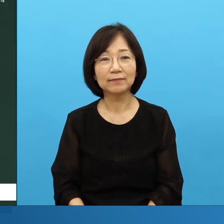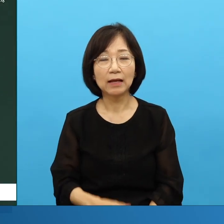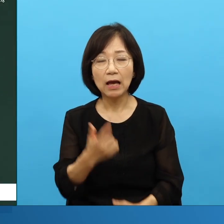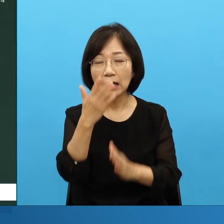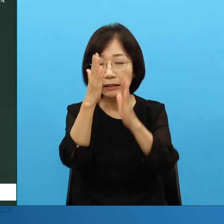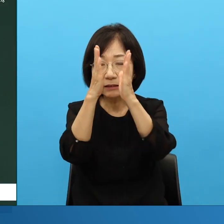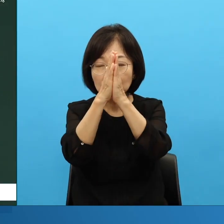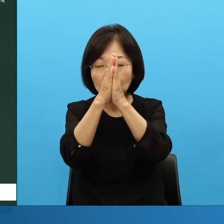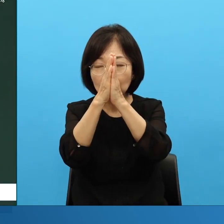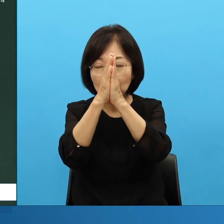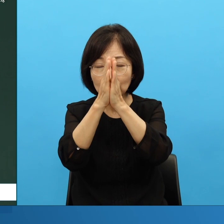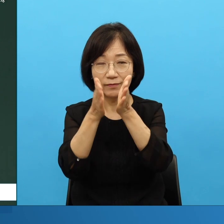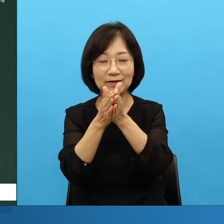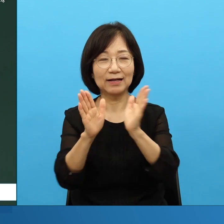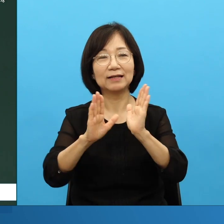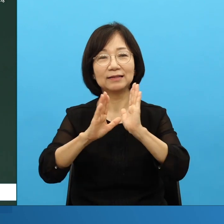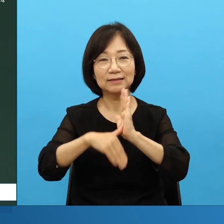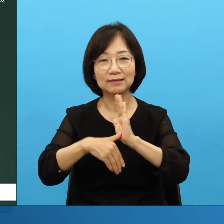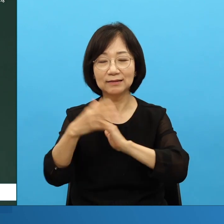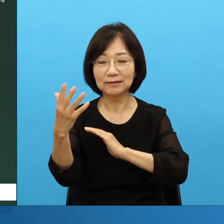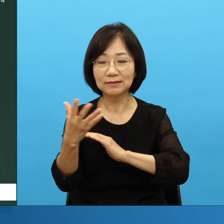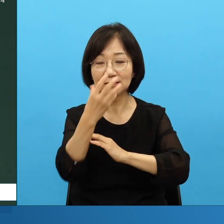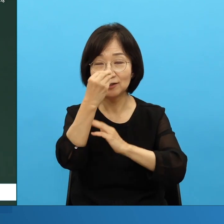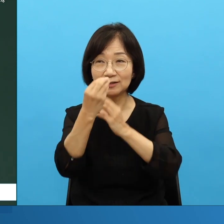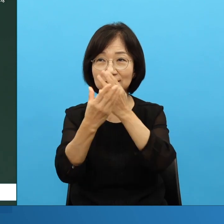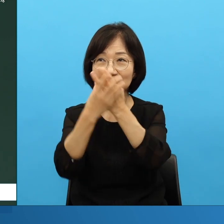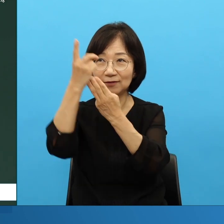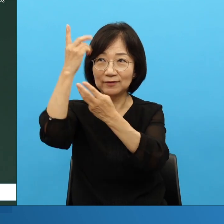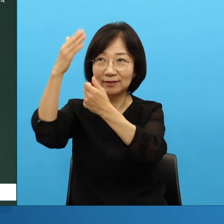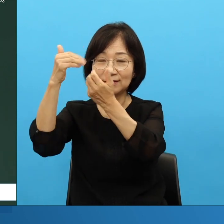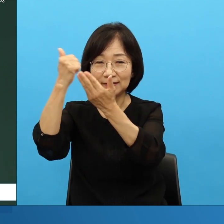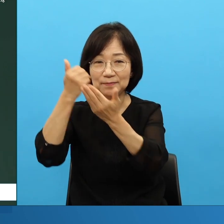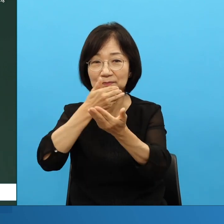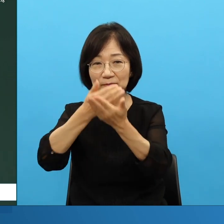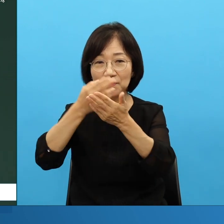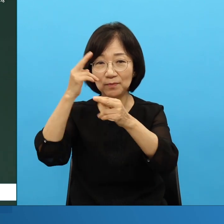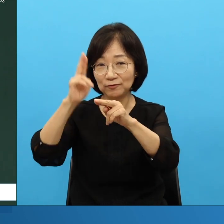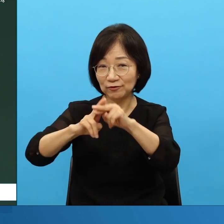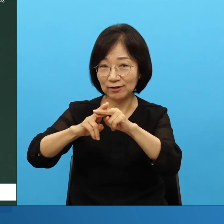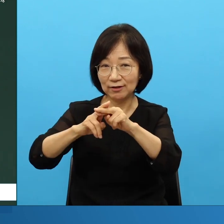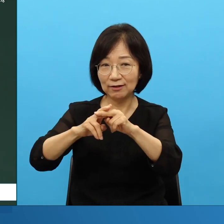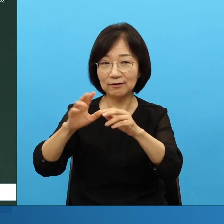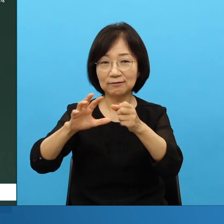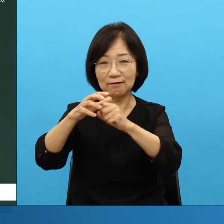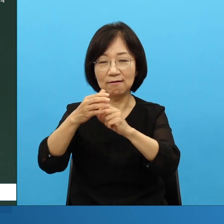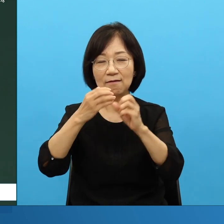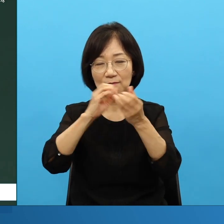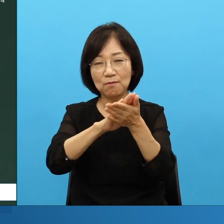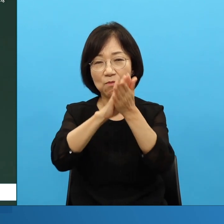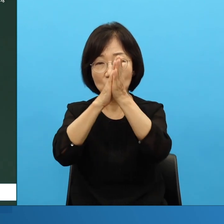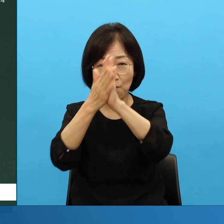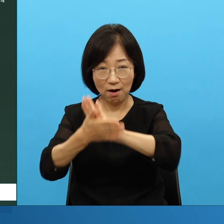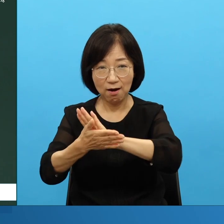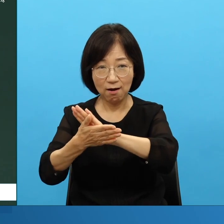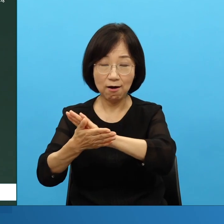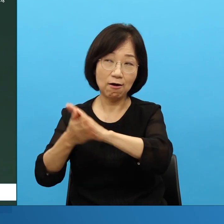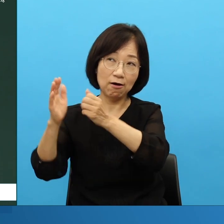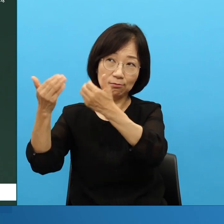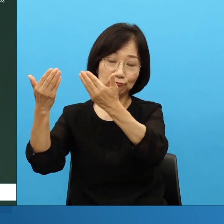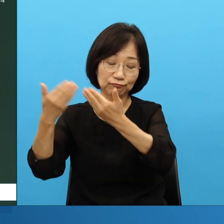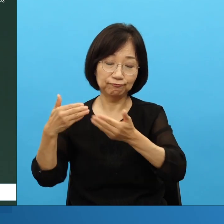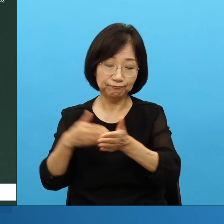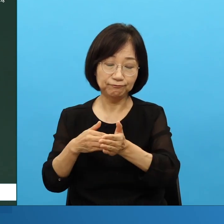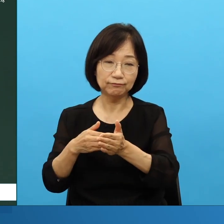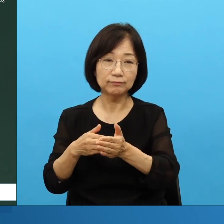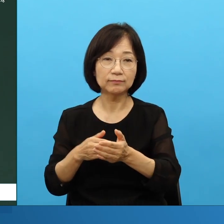기도를 시작하실 때에 성삼위 하나님과 보좌의 그다음 세계복음화 하나님이 주신 건데 또 하나의